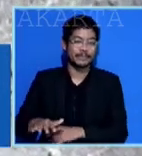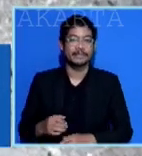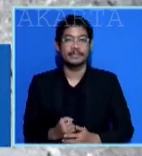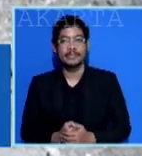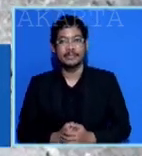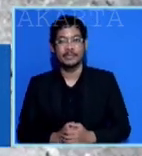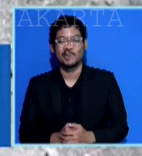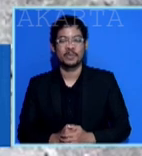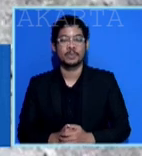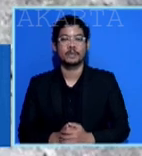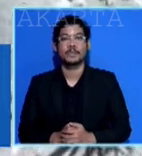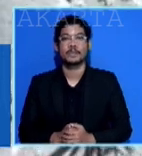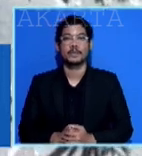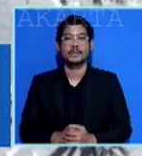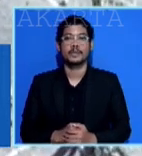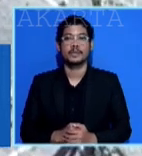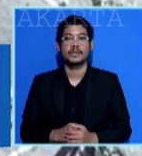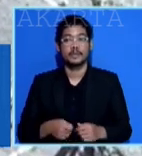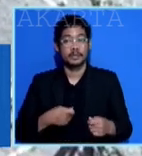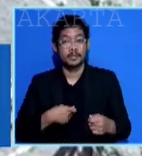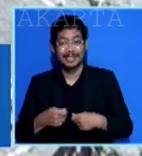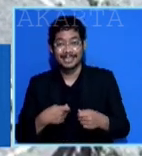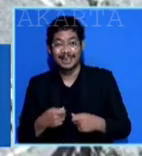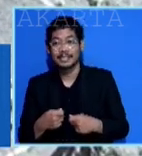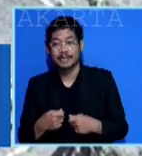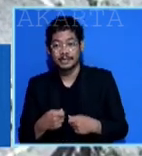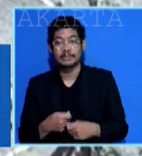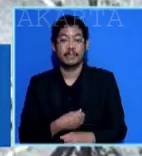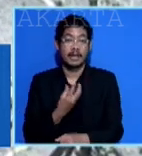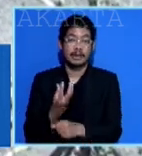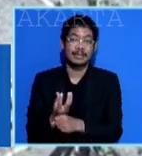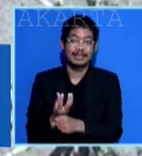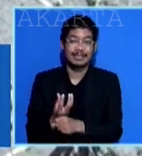dienang Peken Ageng nanas madubet ingkang